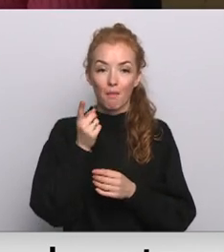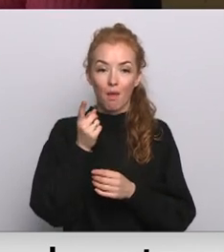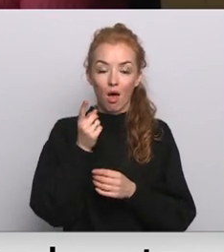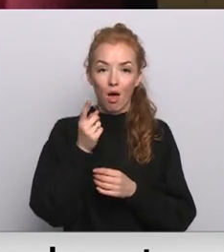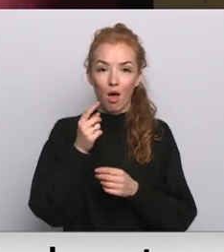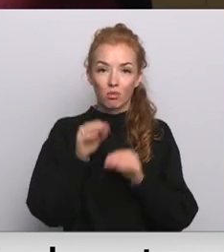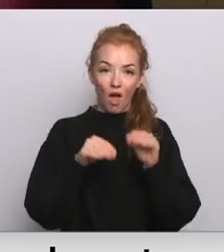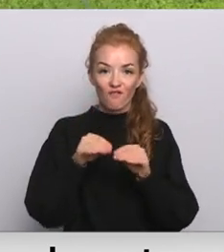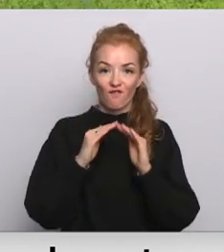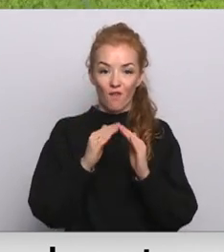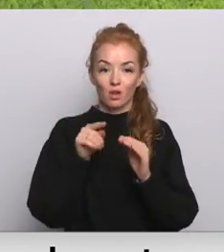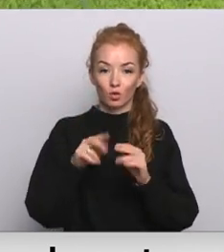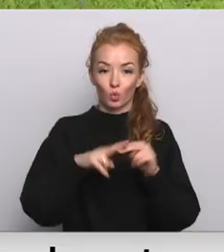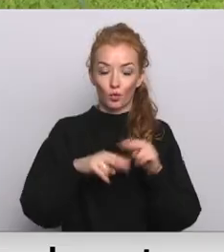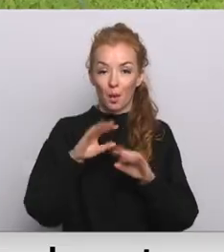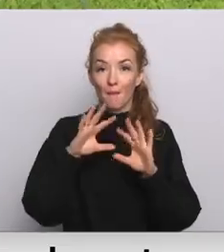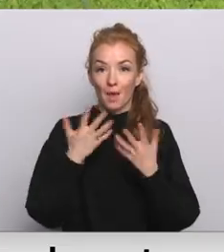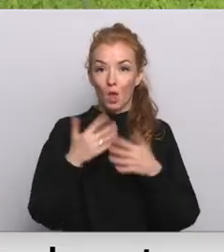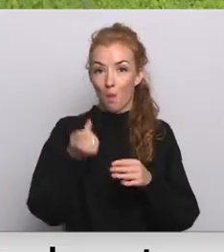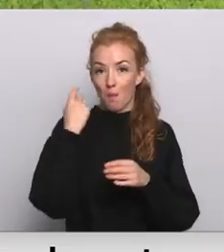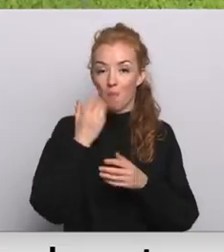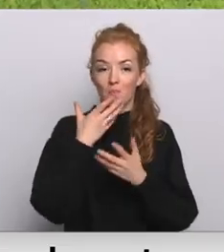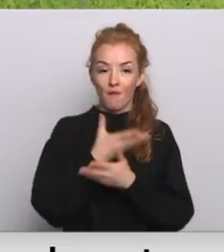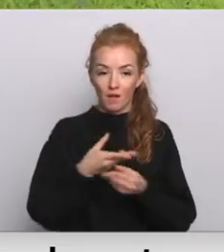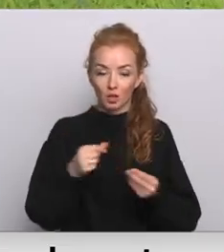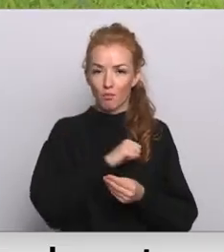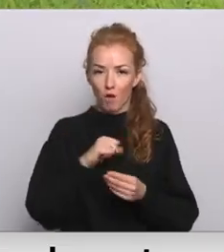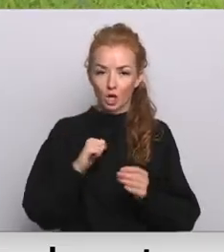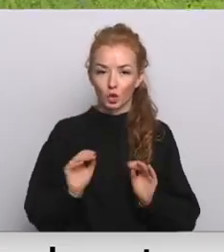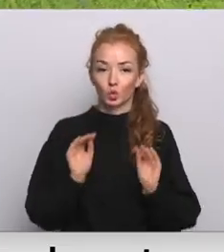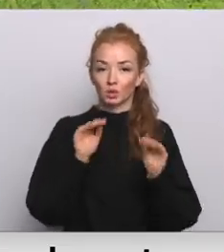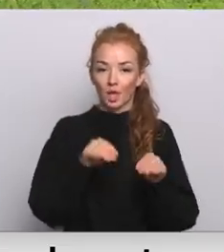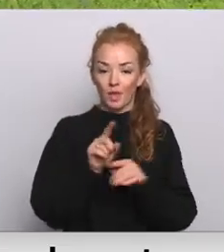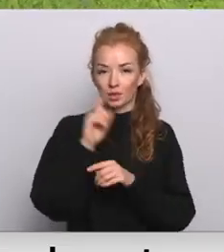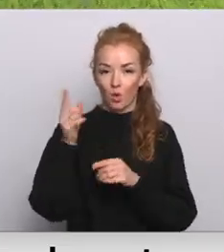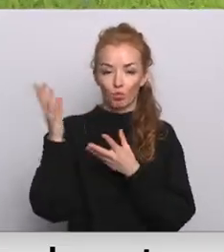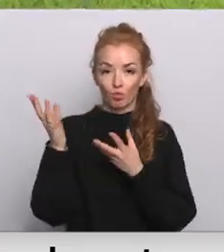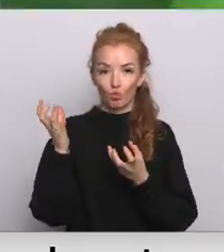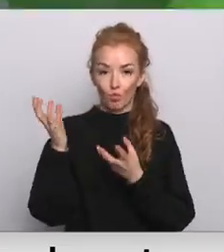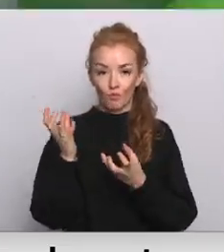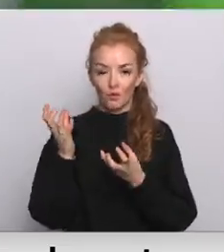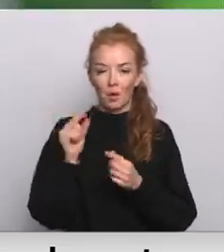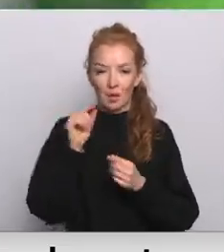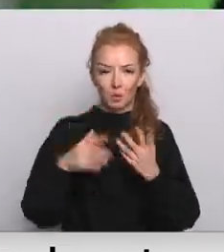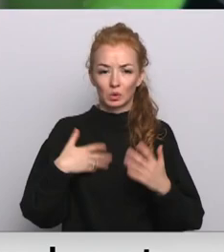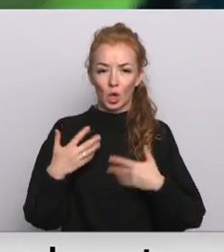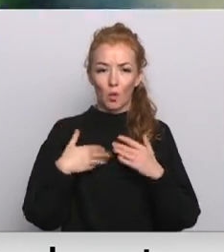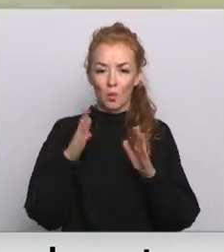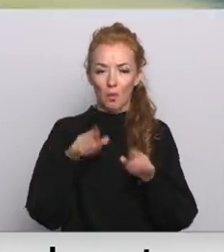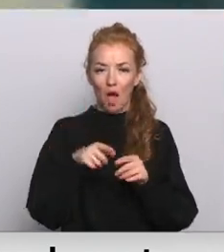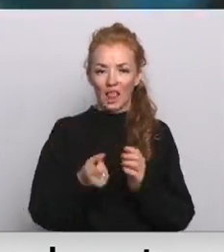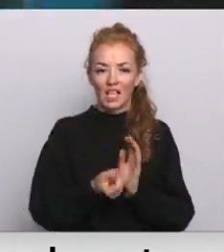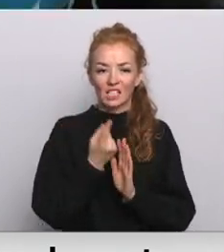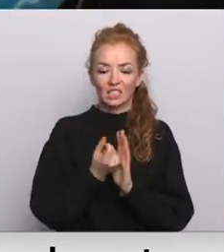lai nepieaugtu elektrības rēķini, jau pavasarī saviem spēkiem uzstādīt saules paneļi. Mazliet bažas gan resot straujais